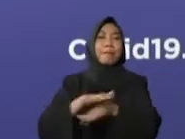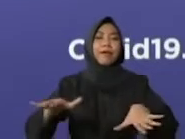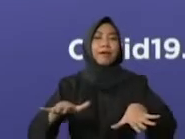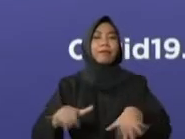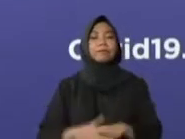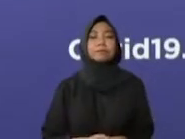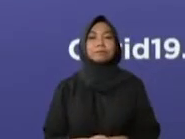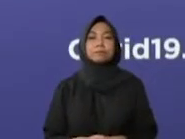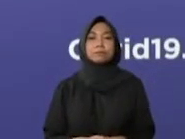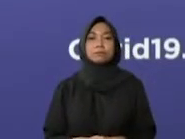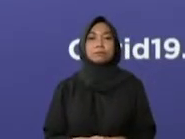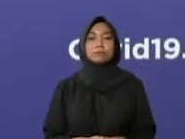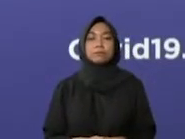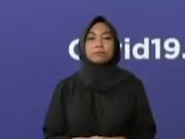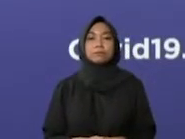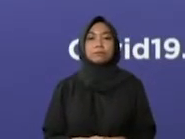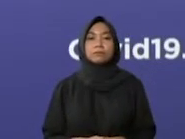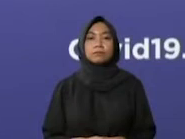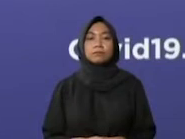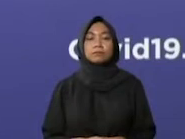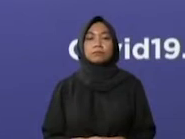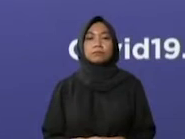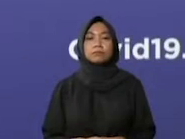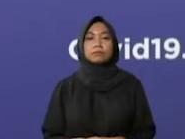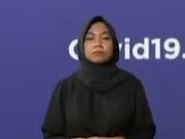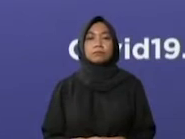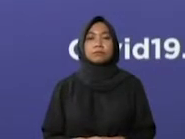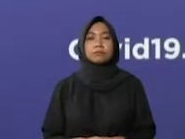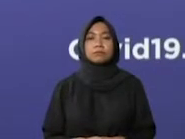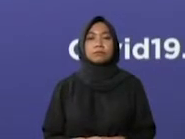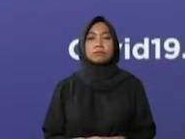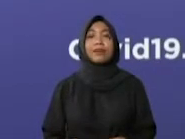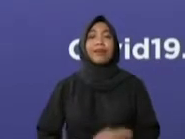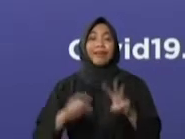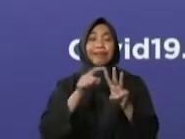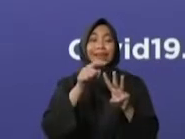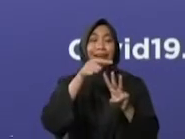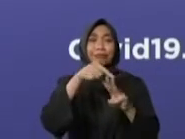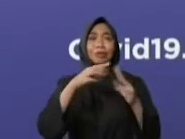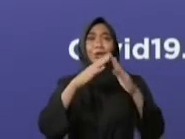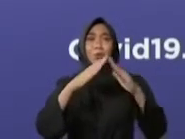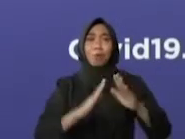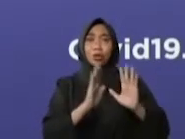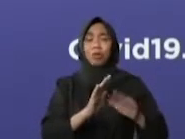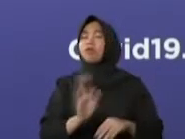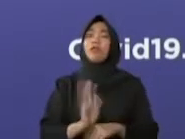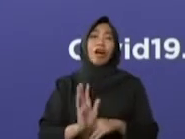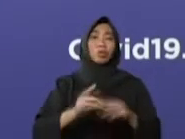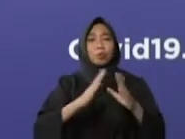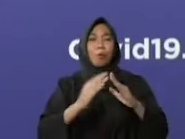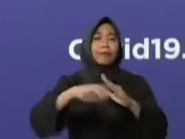19 kebiasaan ini bukan hanya kita gunakan pada saat kita berada di rumah disekitar